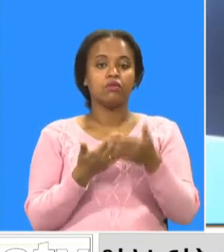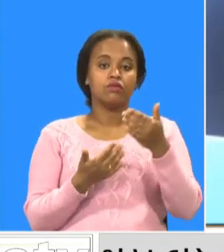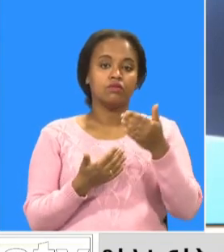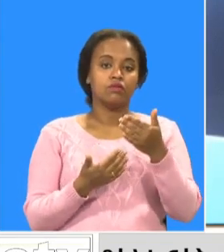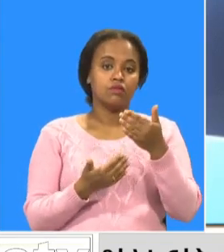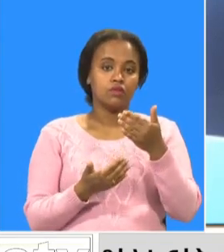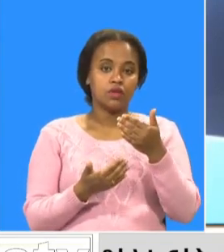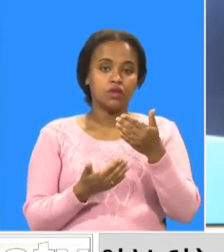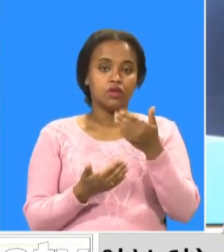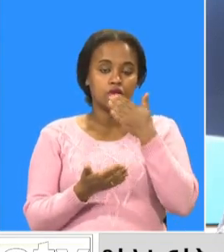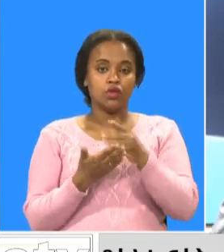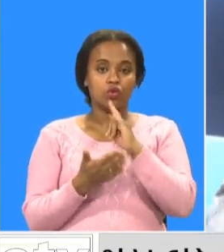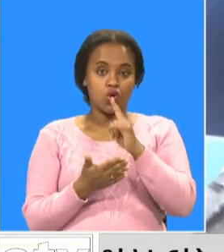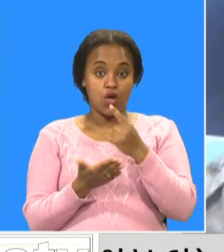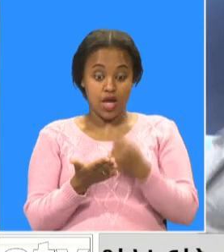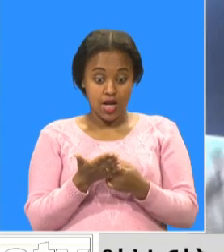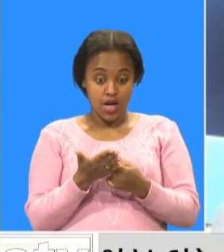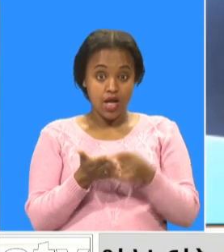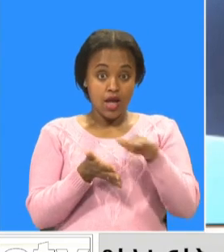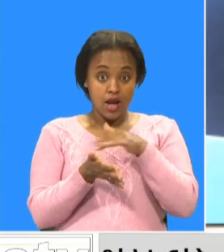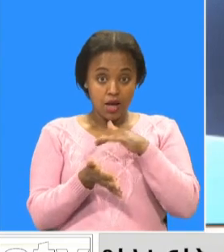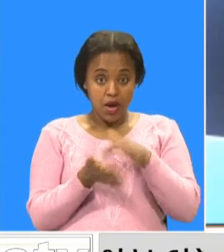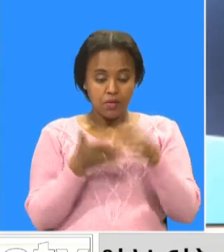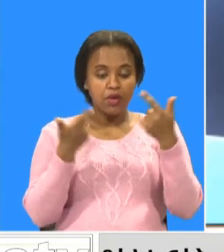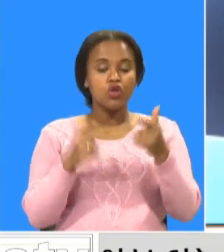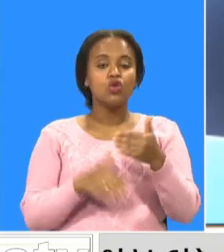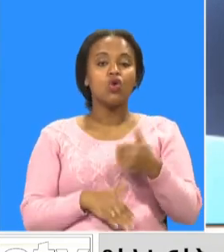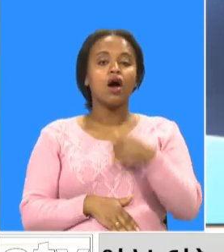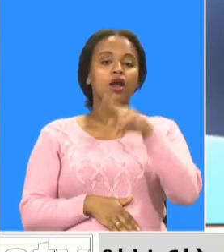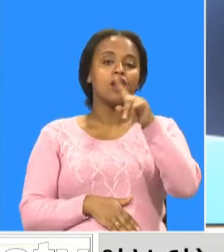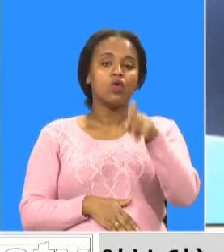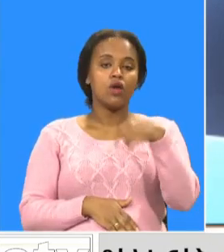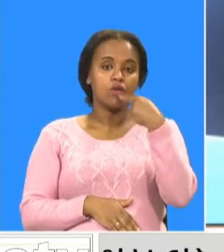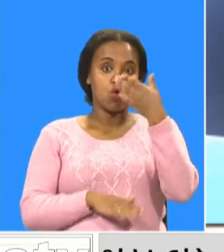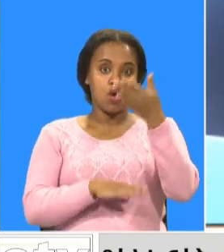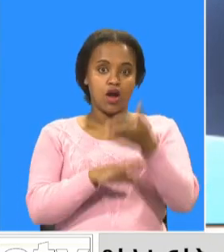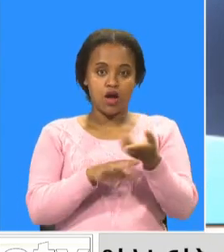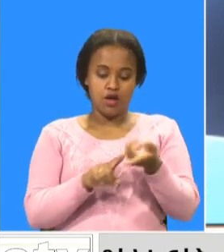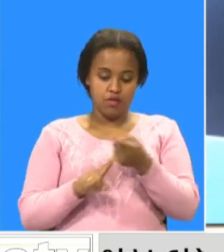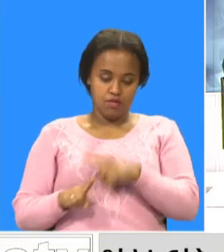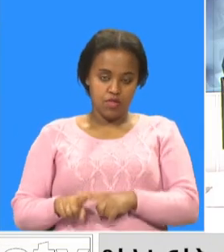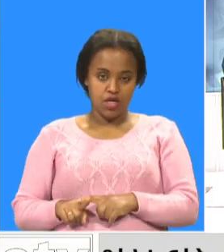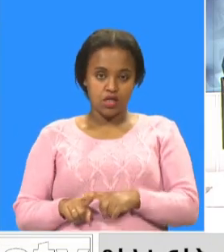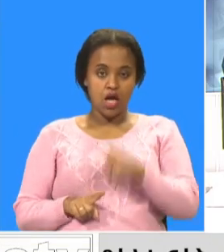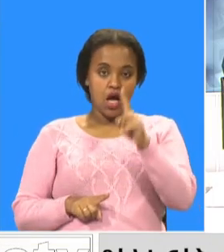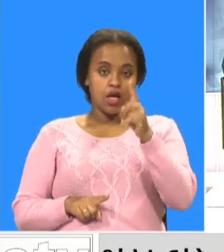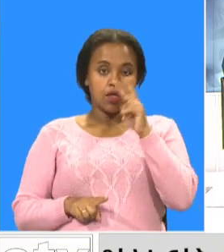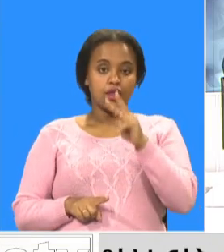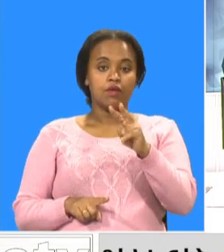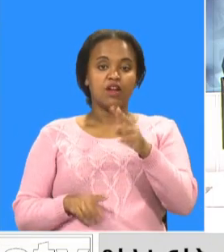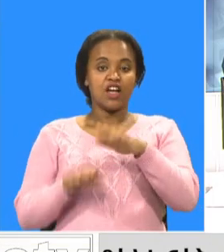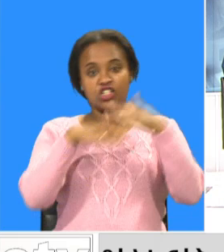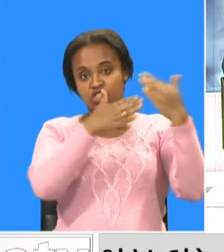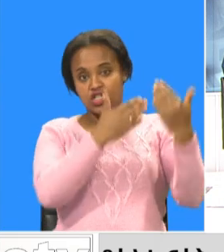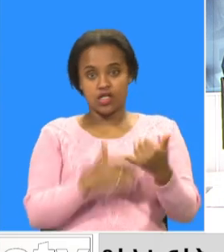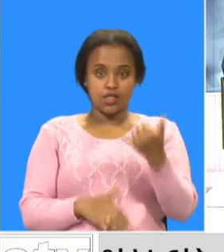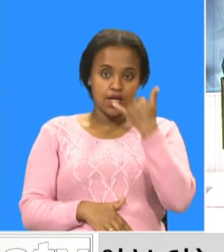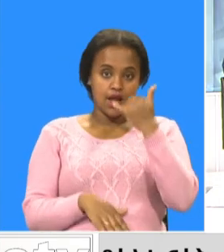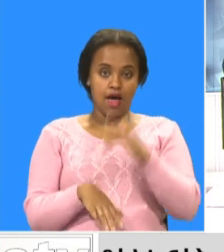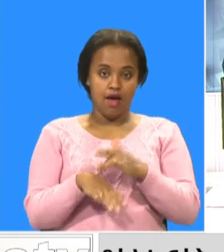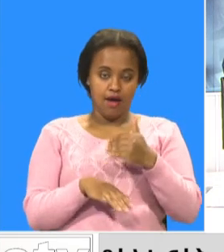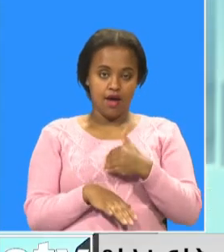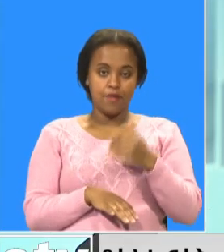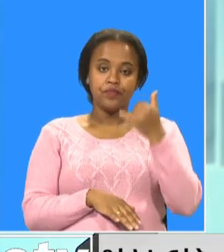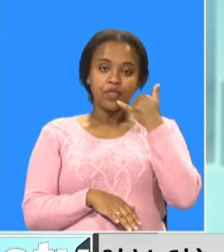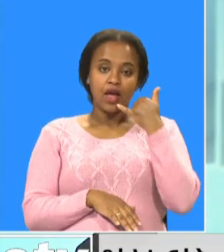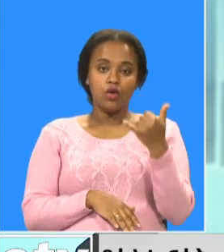ጽሁፎቹን ለማንበብ እድሉ አለን ወይስ ተበትኖ ነው የሚለውን እንመለሳለሁ። አሁን አንድ ተመልካች እናስተናግድ። ተመልካች አለን።